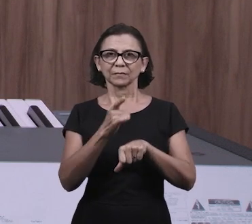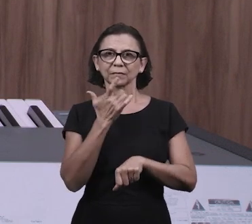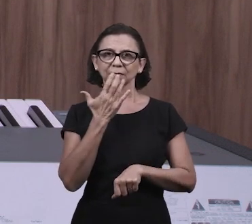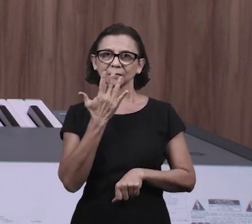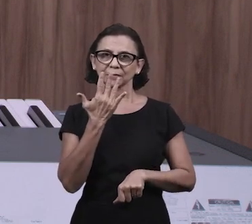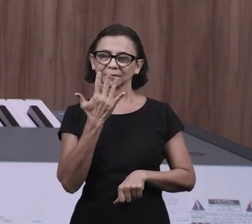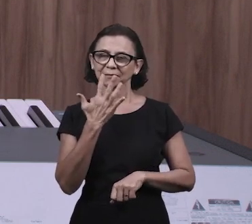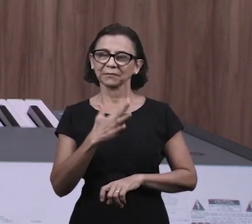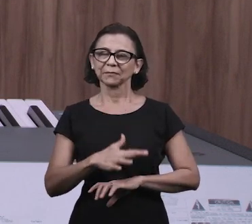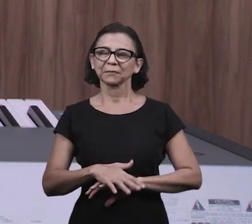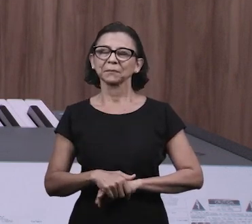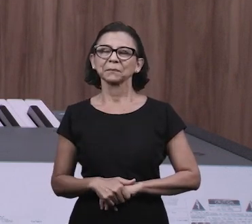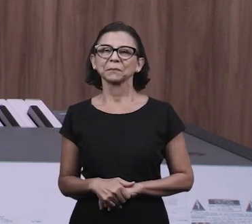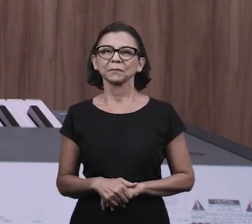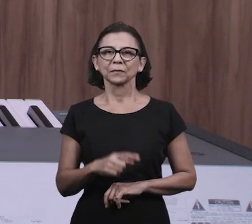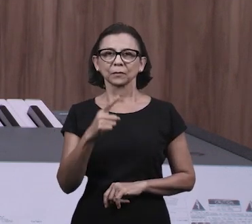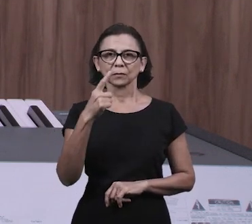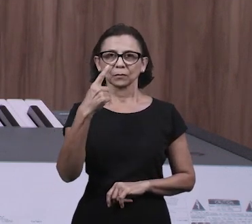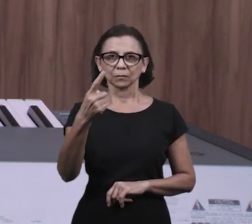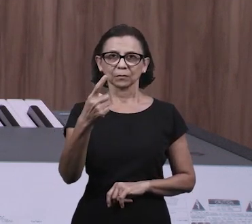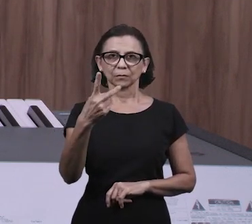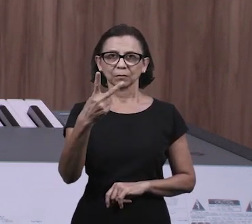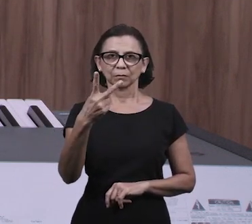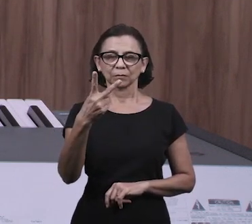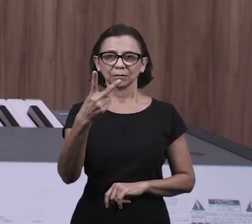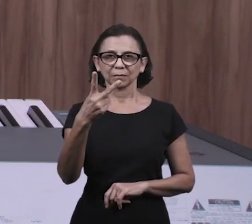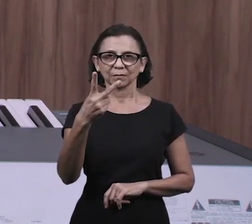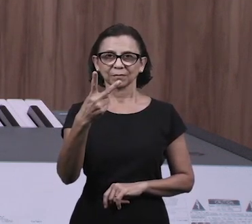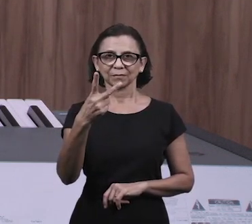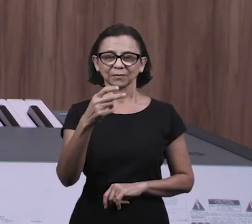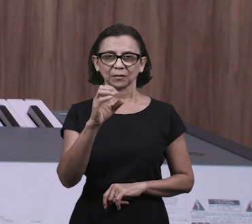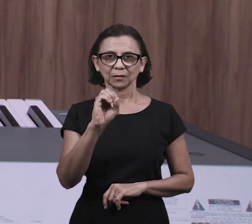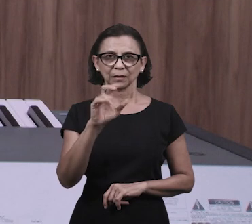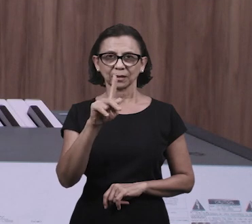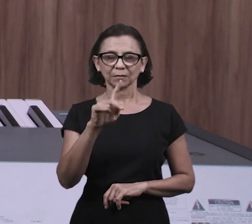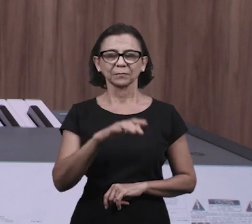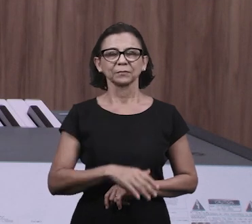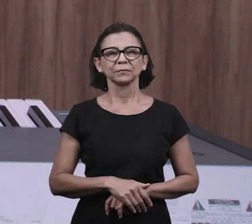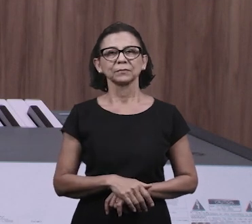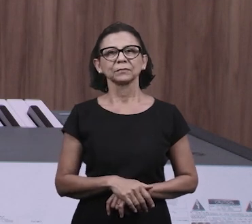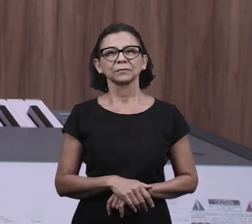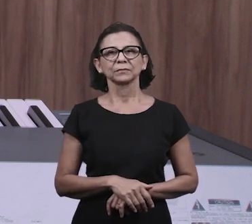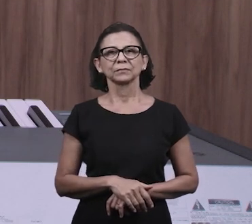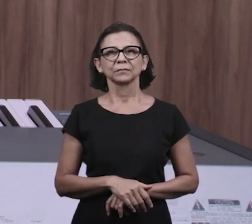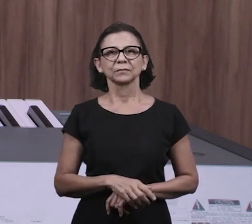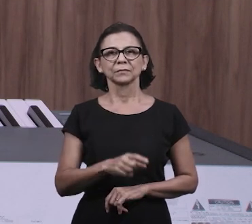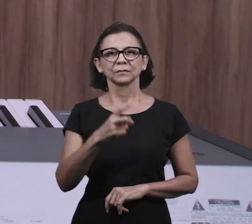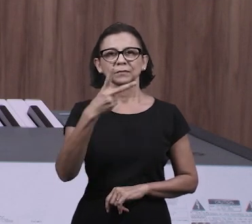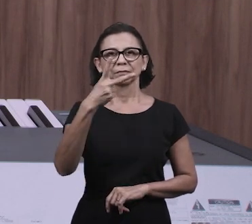ici violette. Je compte 2, 3 et on entre. Le doigt 5 là.